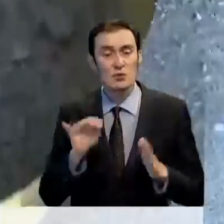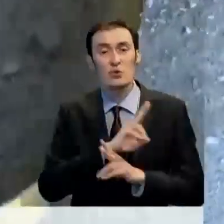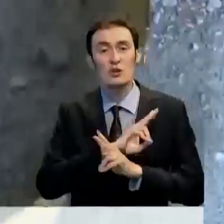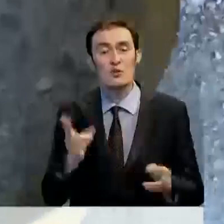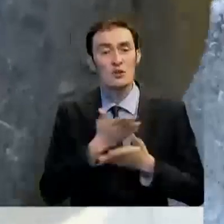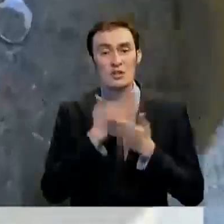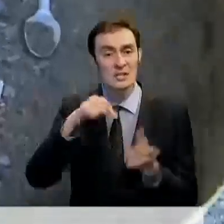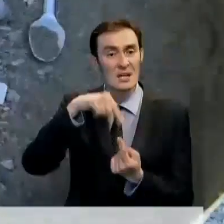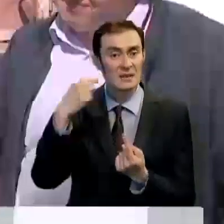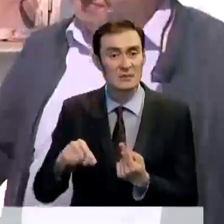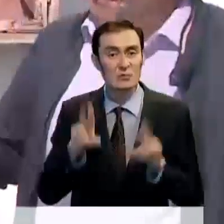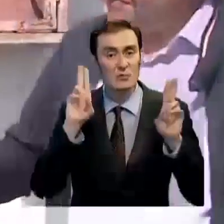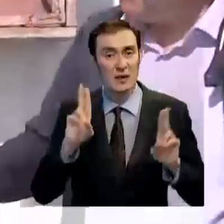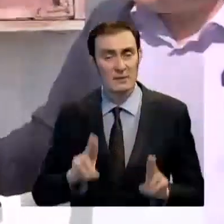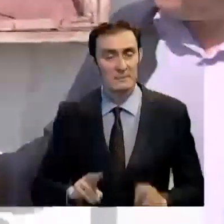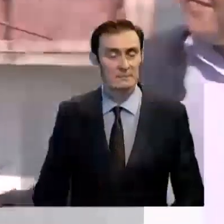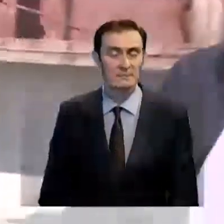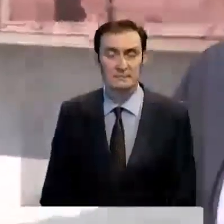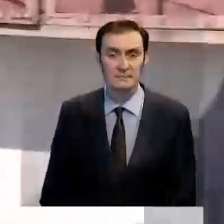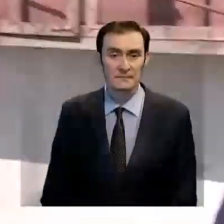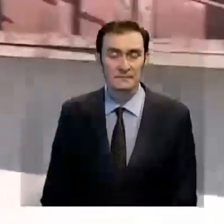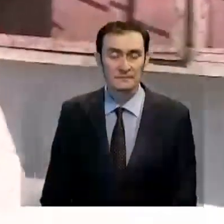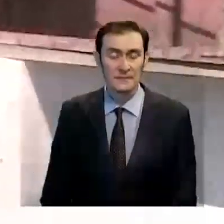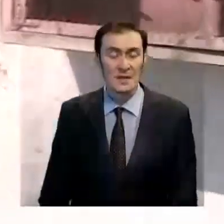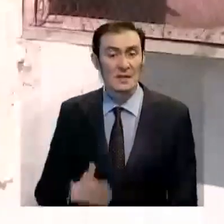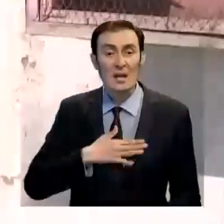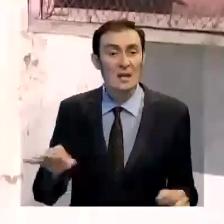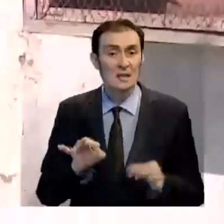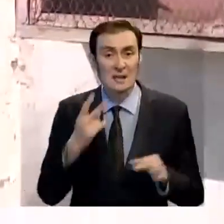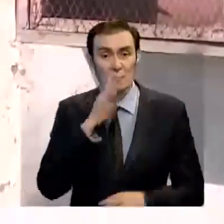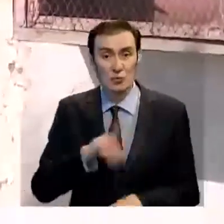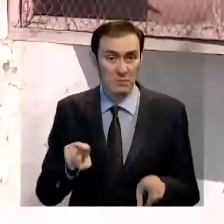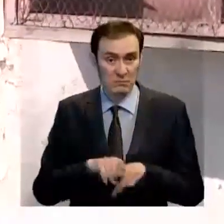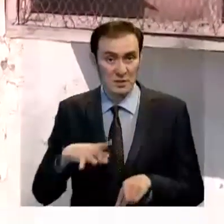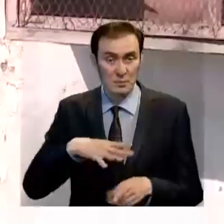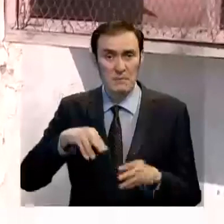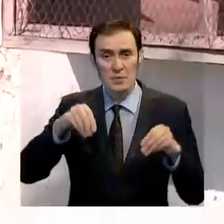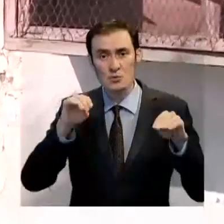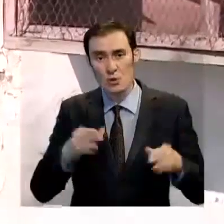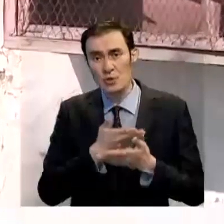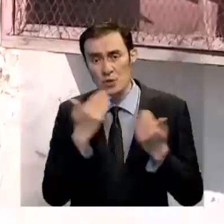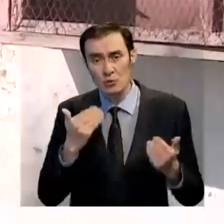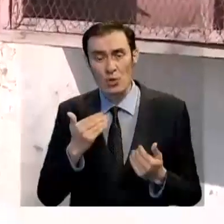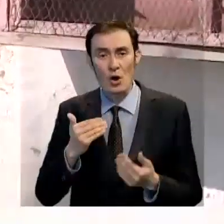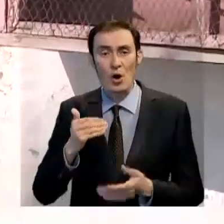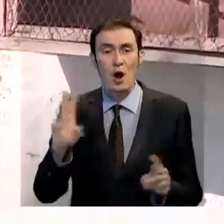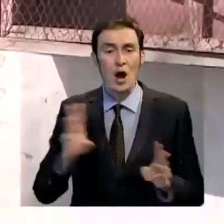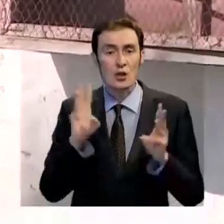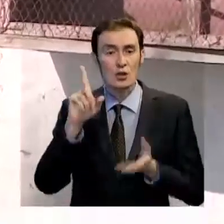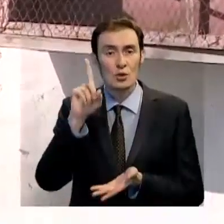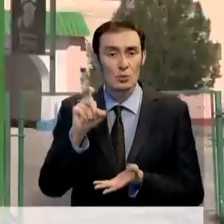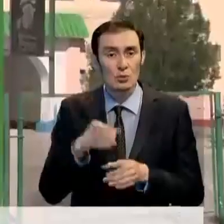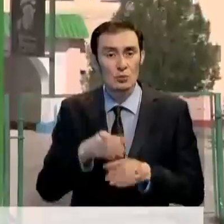не соответствует требованиям. Я никогда не видел, чтобы здесь был песок или